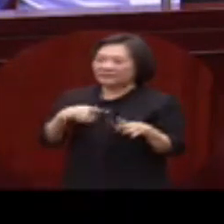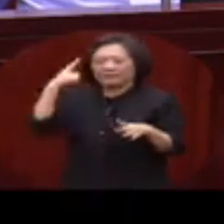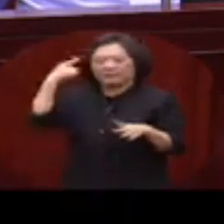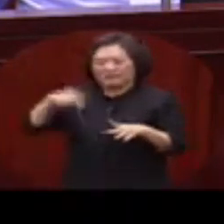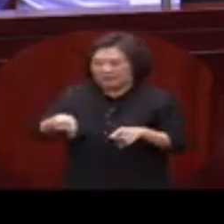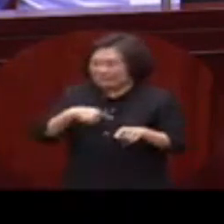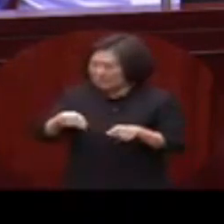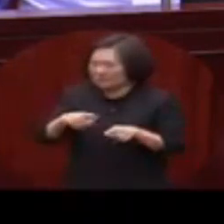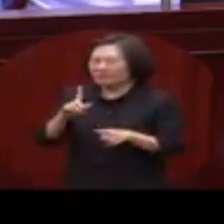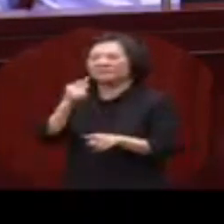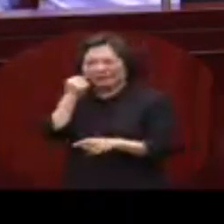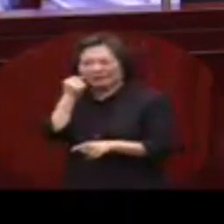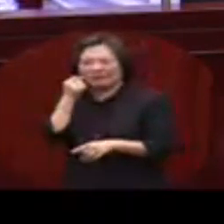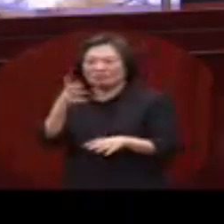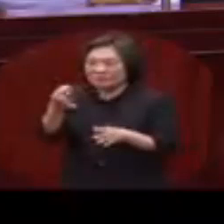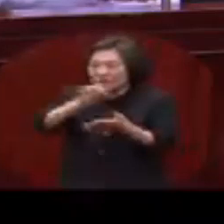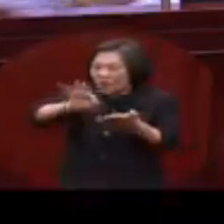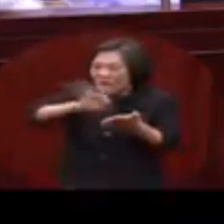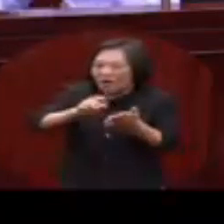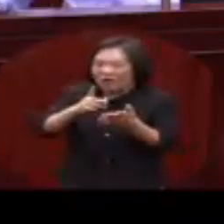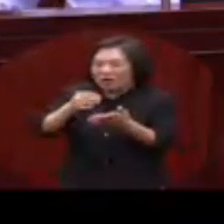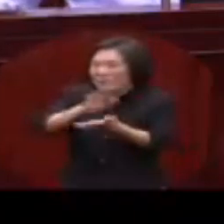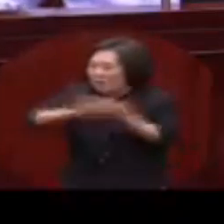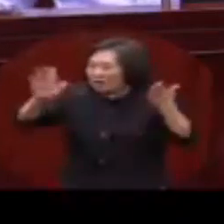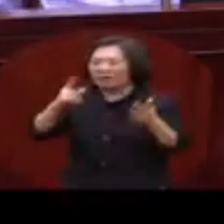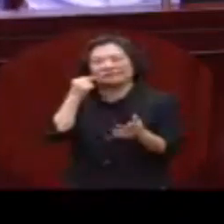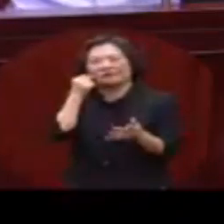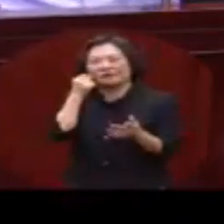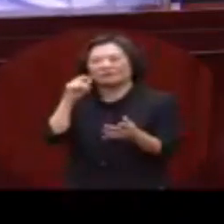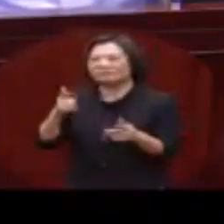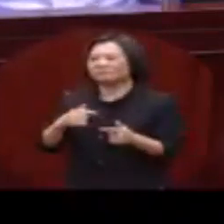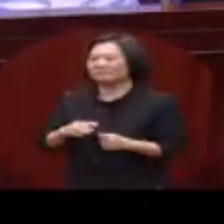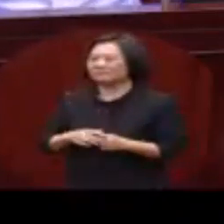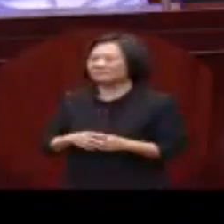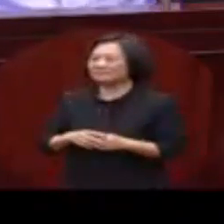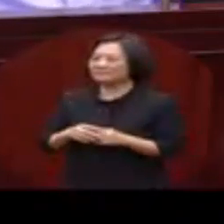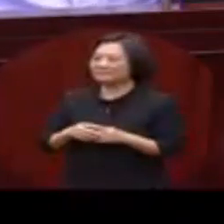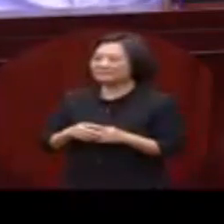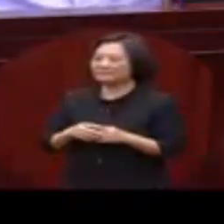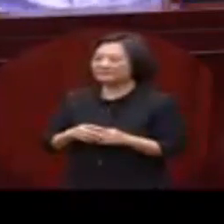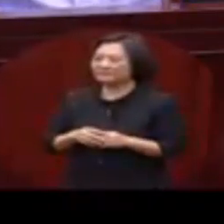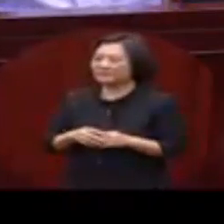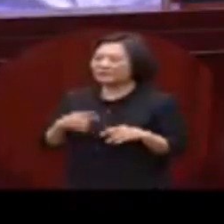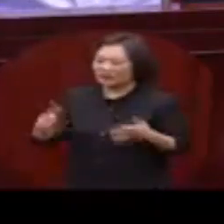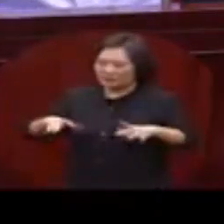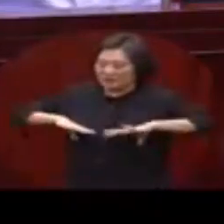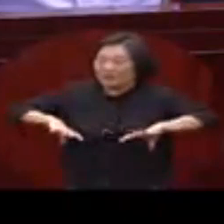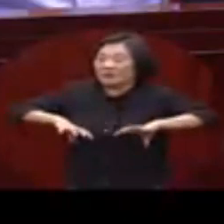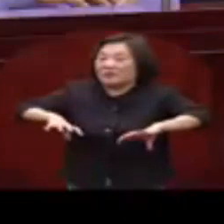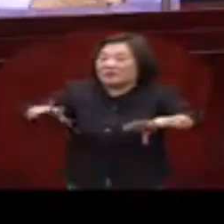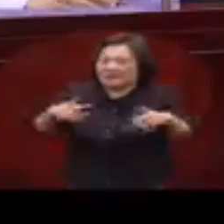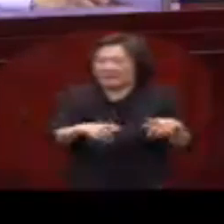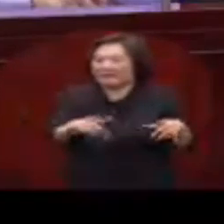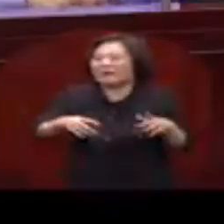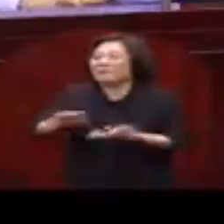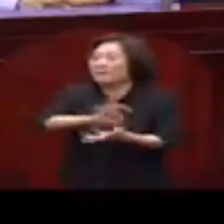而是比较困难的，因为这不是花钱可以解决的。所以我们也因为这样你知道，为什么去把那些摊商的二代都找来，